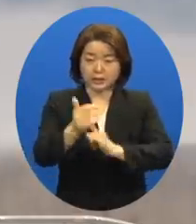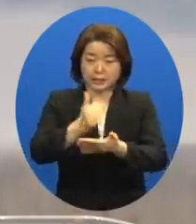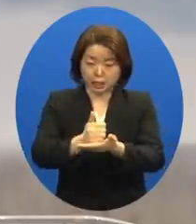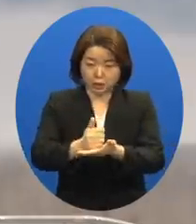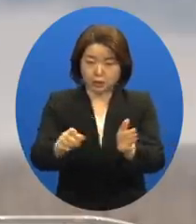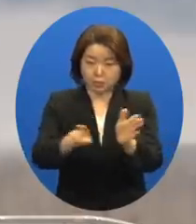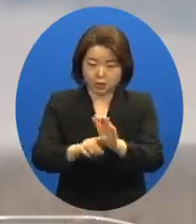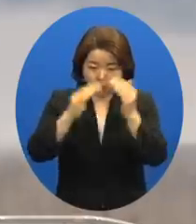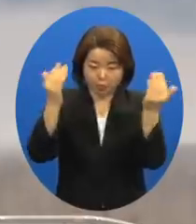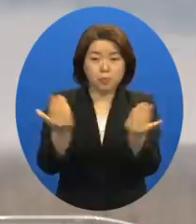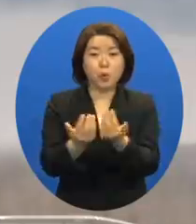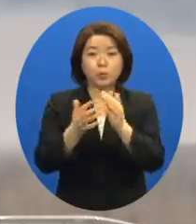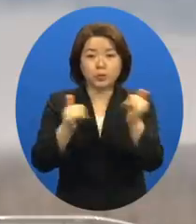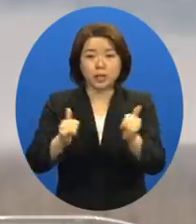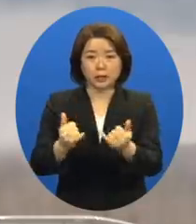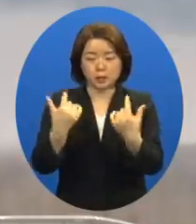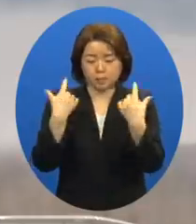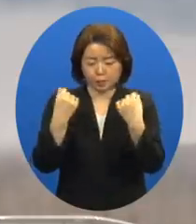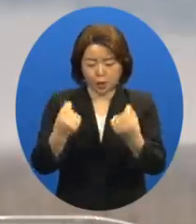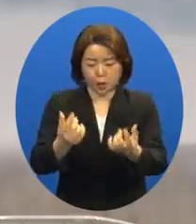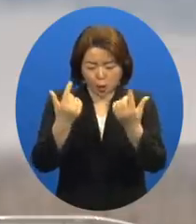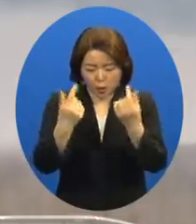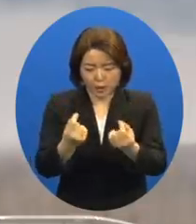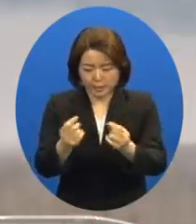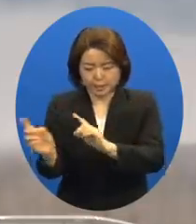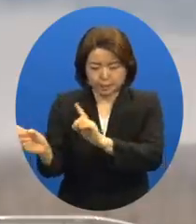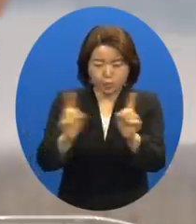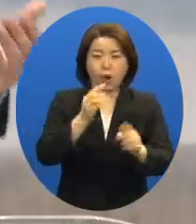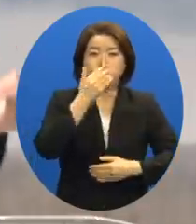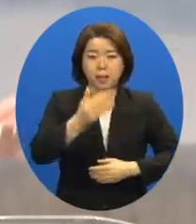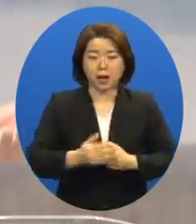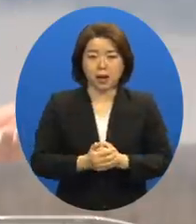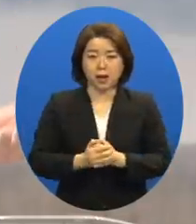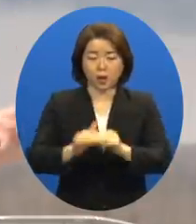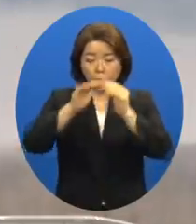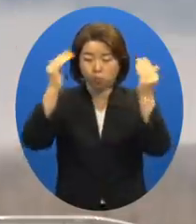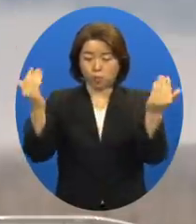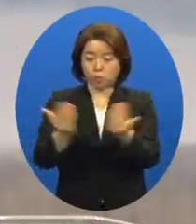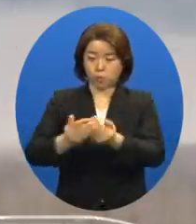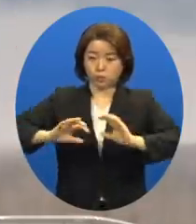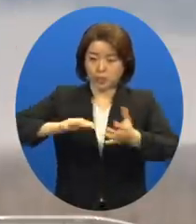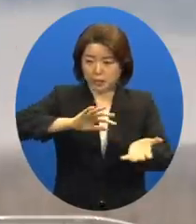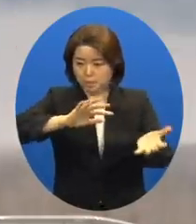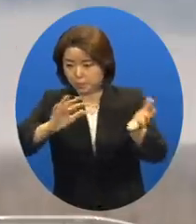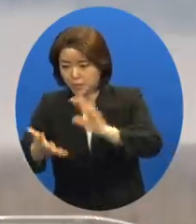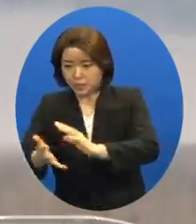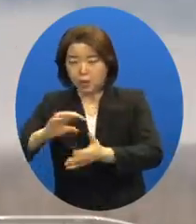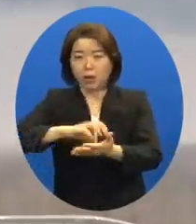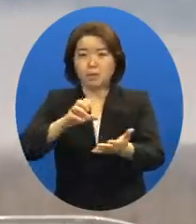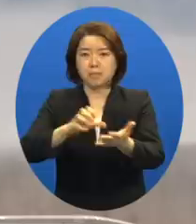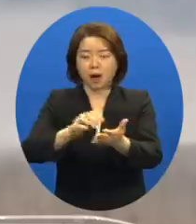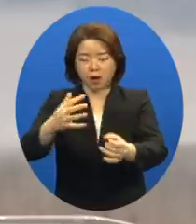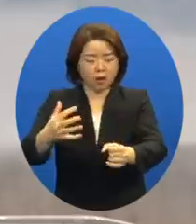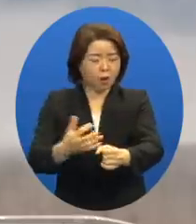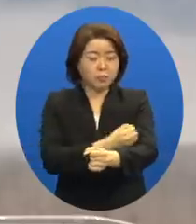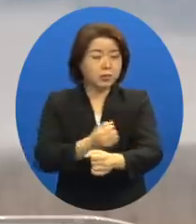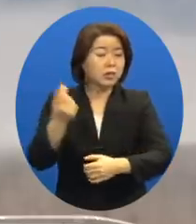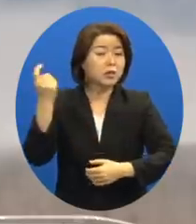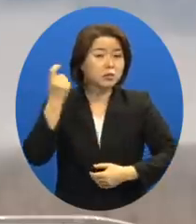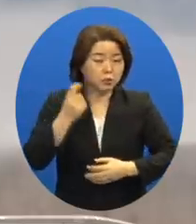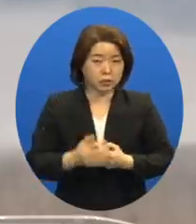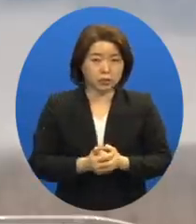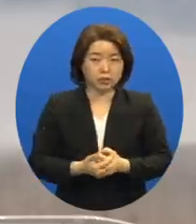자도 동일하게 부활할 것이라. 온 세상이 뒤집어질 만한 소식이죠. 그런데 오늘